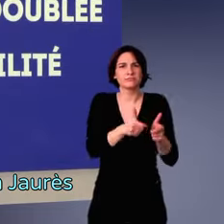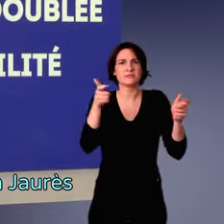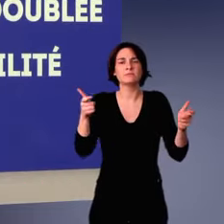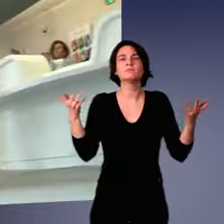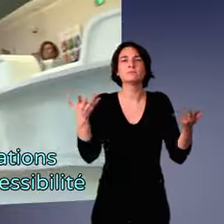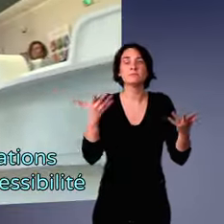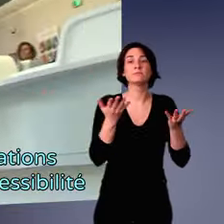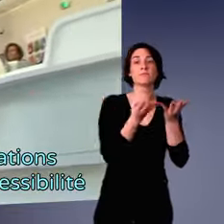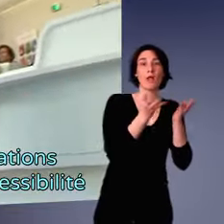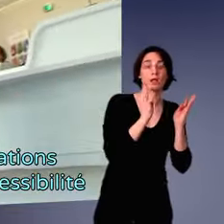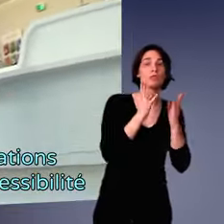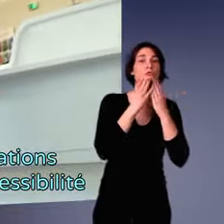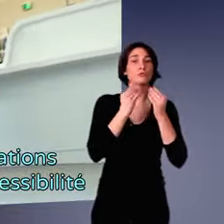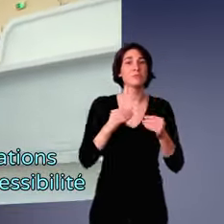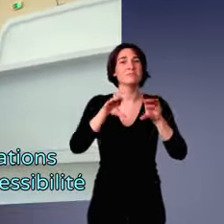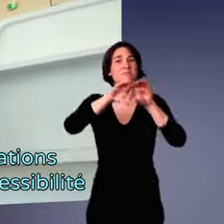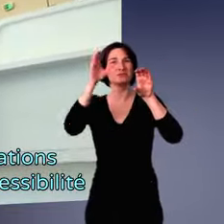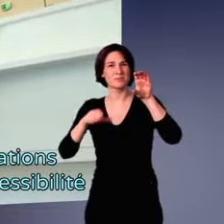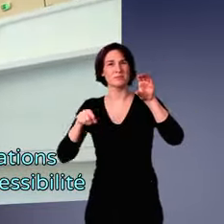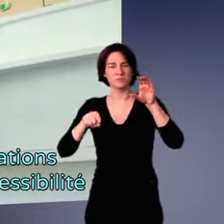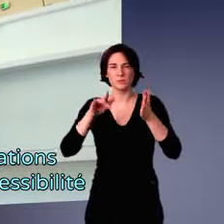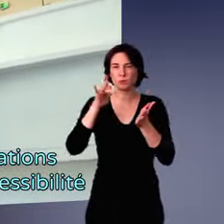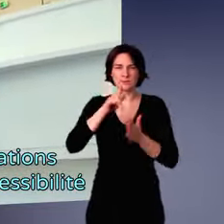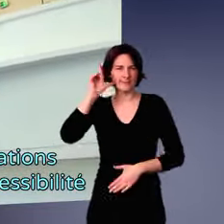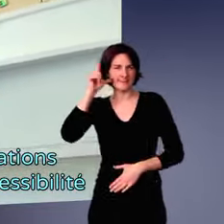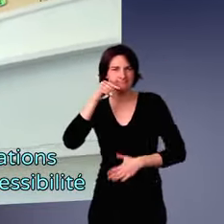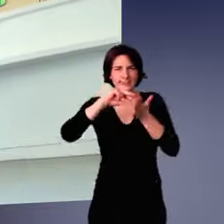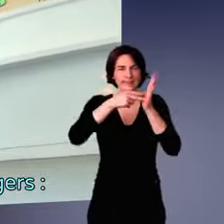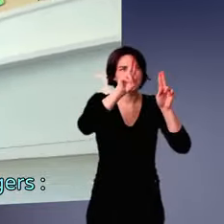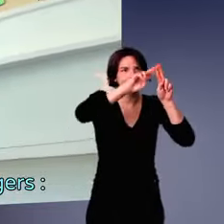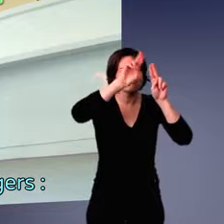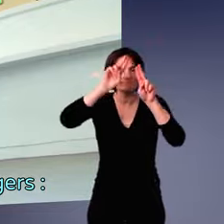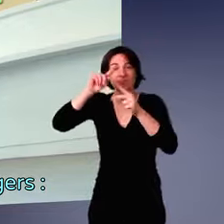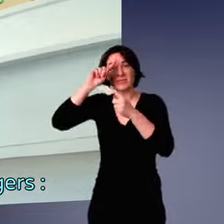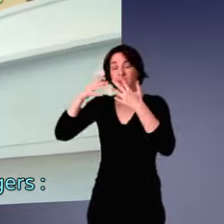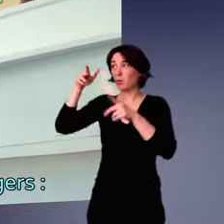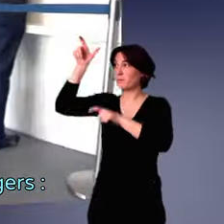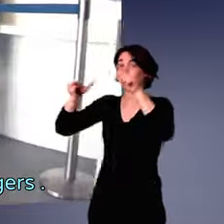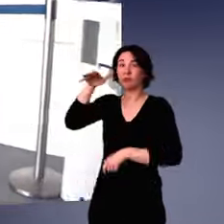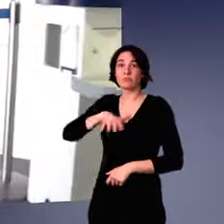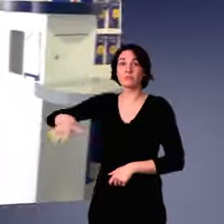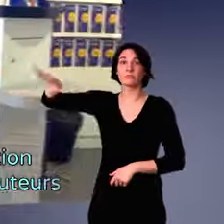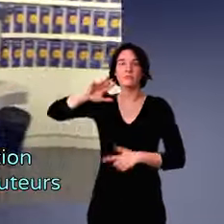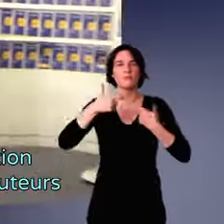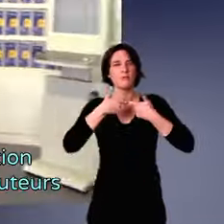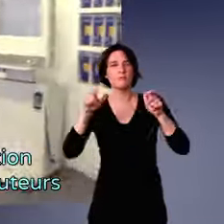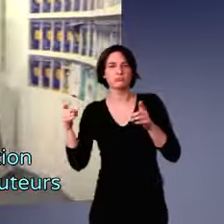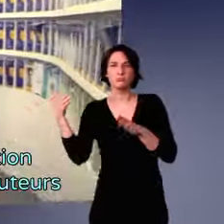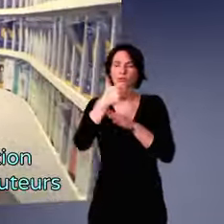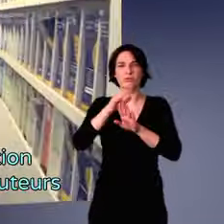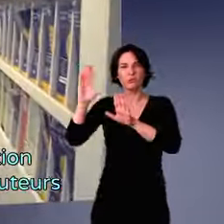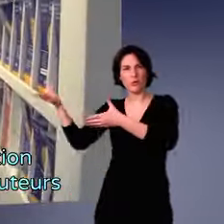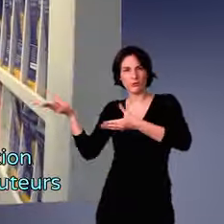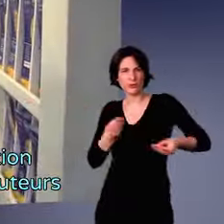jores ont fait l'objet de transformation technique pour favoriser l'accessibilité et l'accueil de tous les usagers les documents